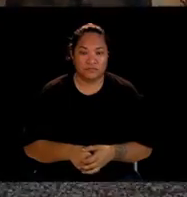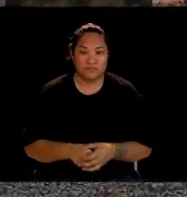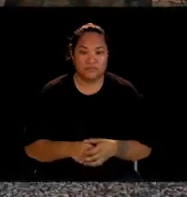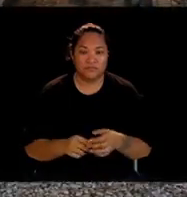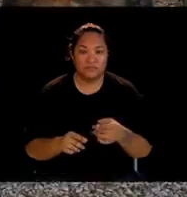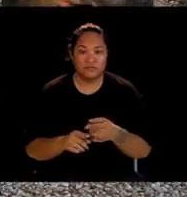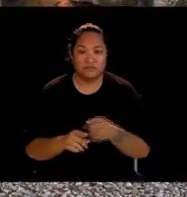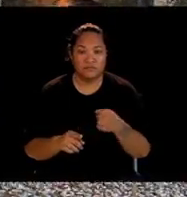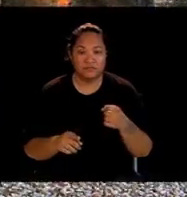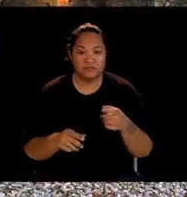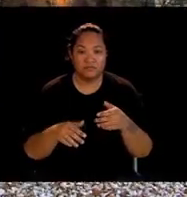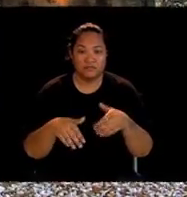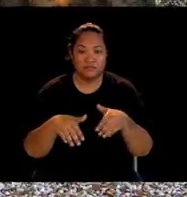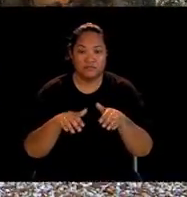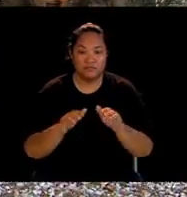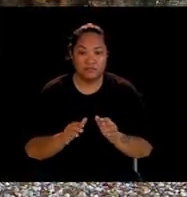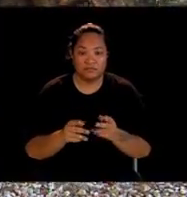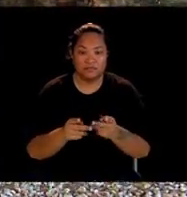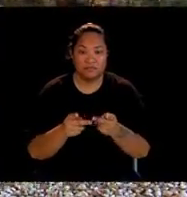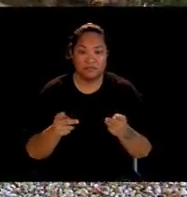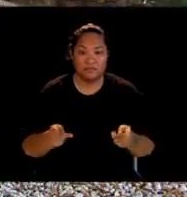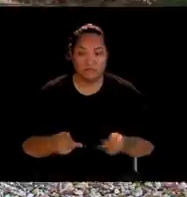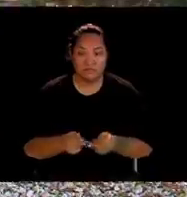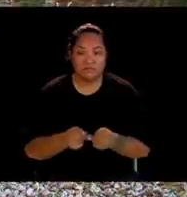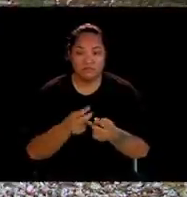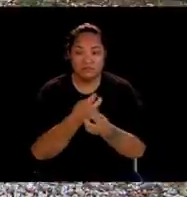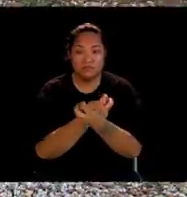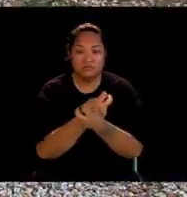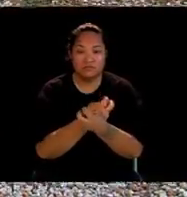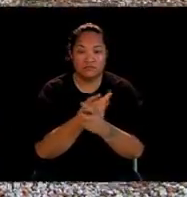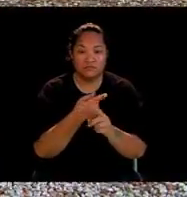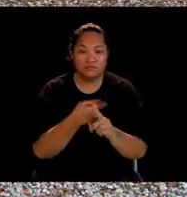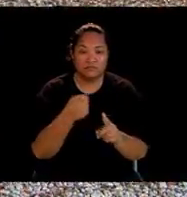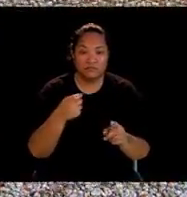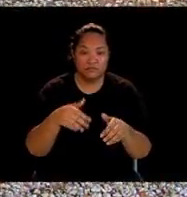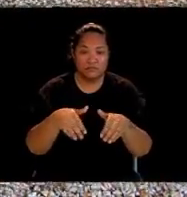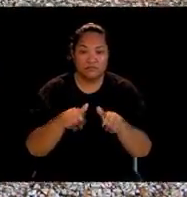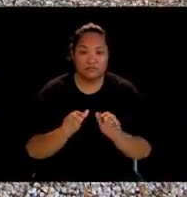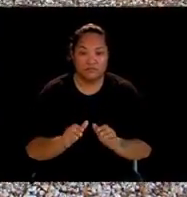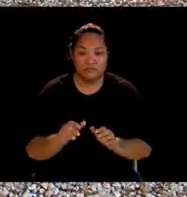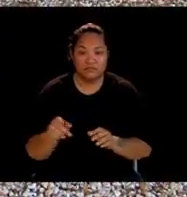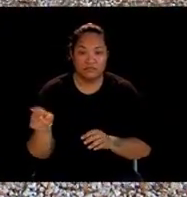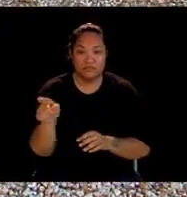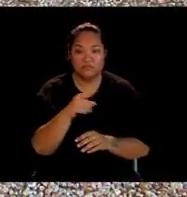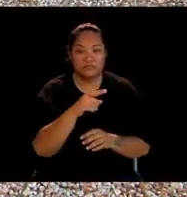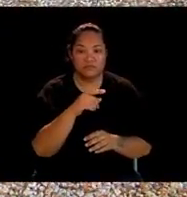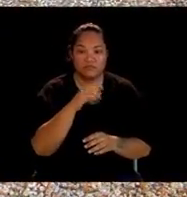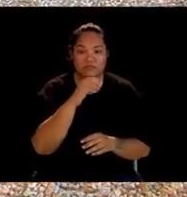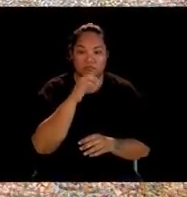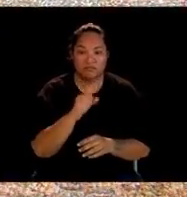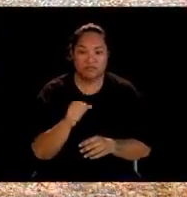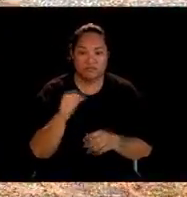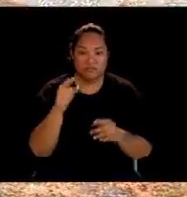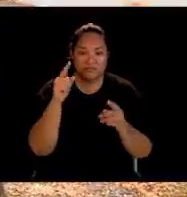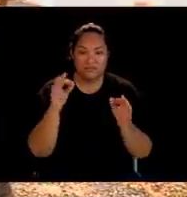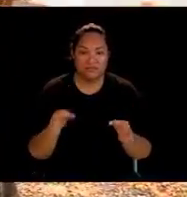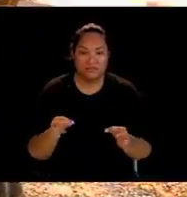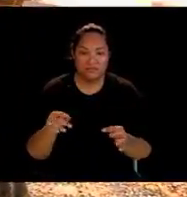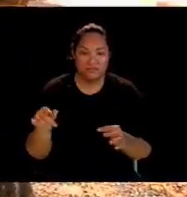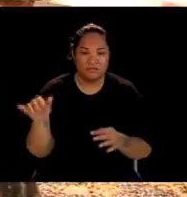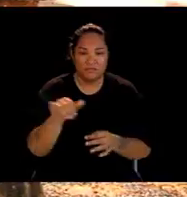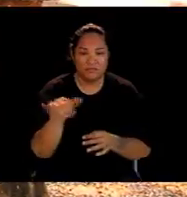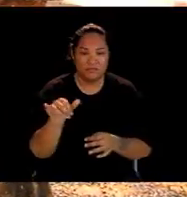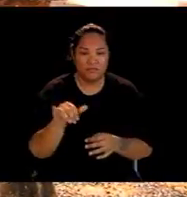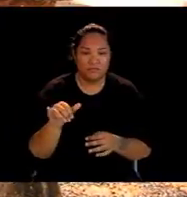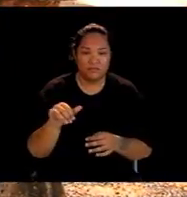Gi inaftan niha, zanite lang niha siha, na makeketungo isakan niha. Ginin